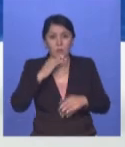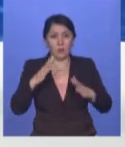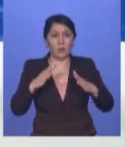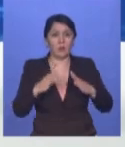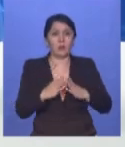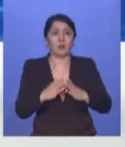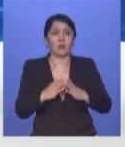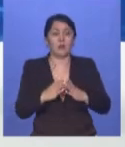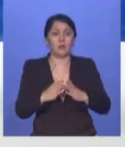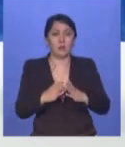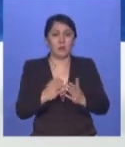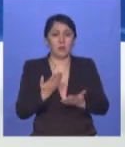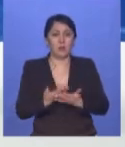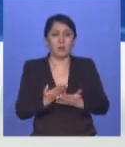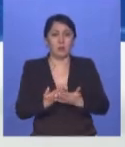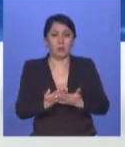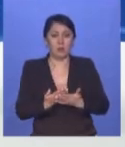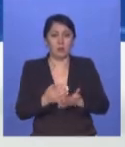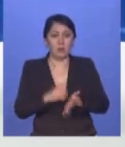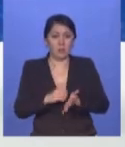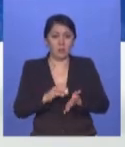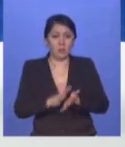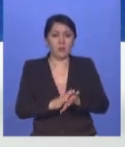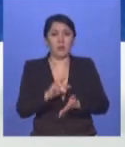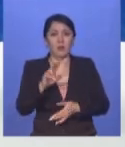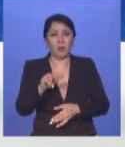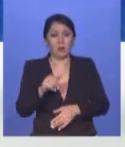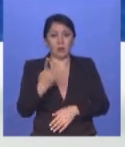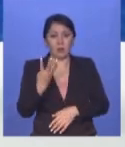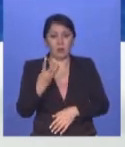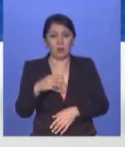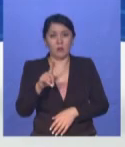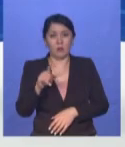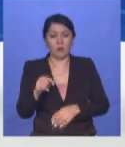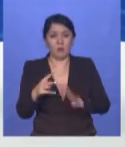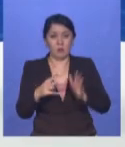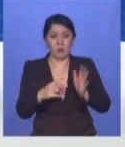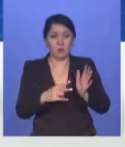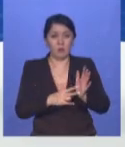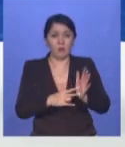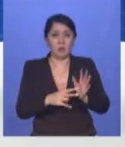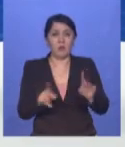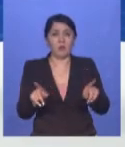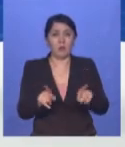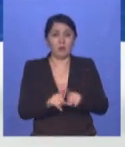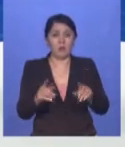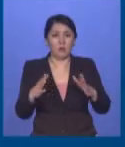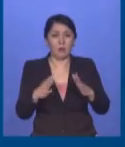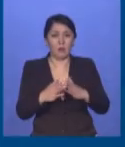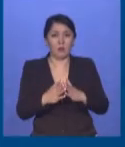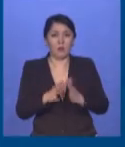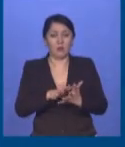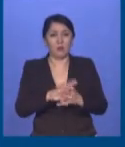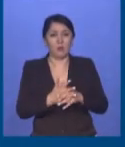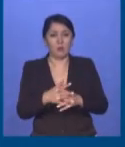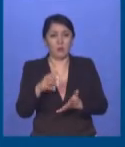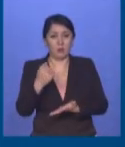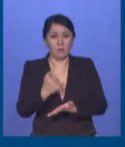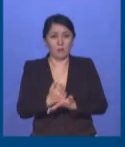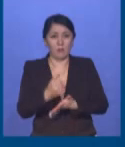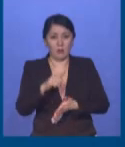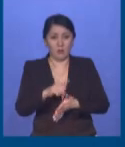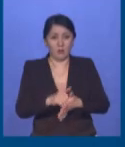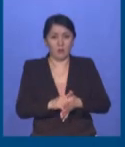жеке тұрғын үй секторында шығады. Мысалы, биыл тіркелген 240 өрттің 175-і дәл осы жеке тұрғын үй секторына